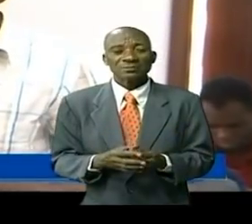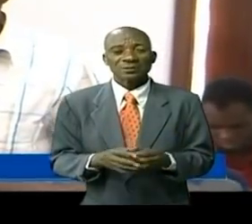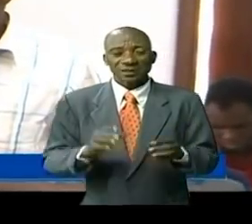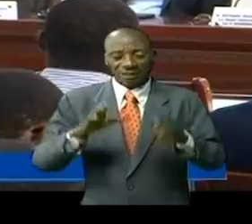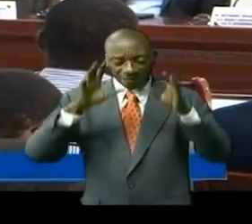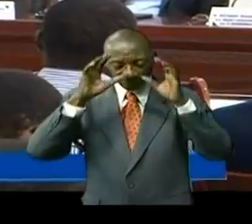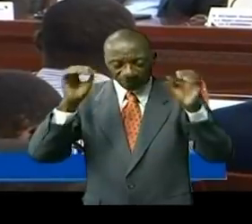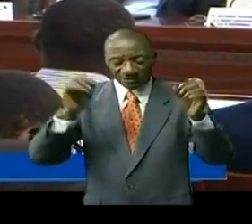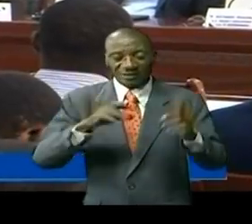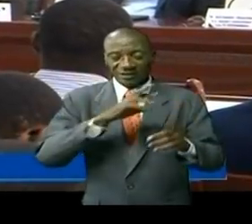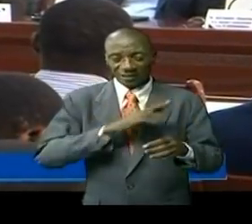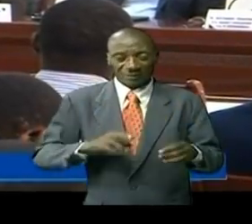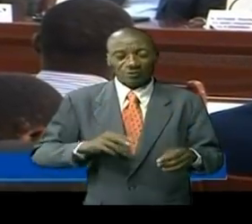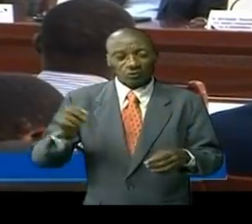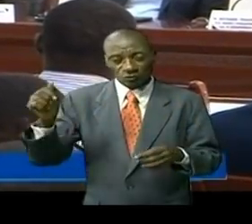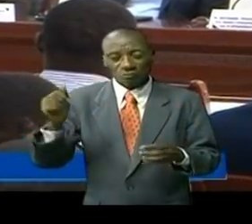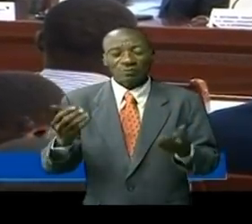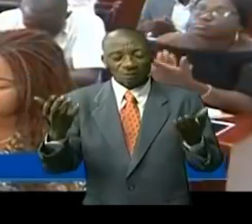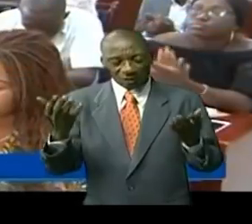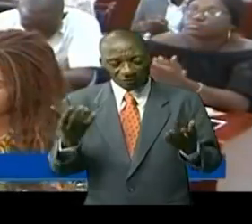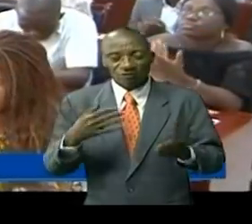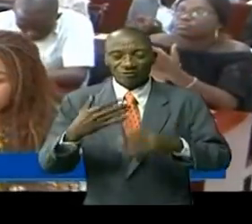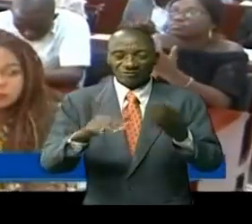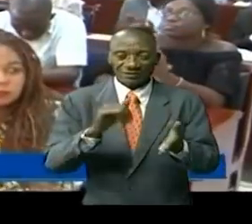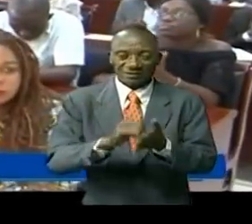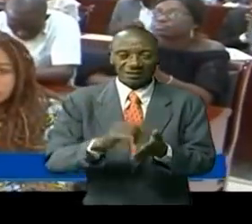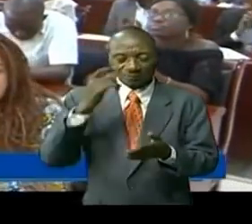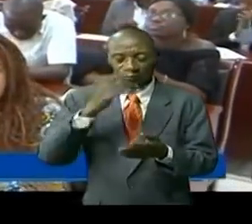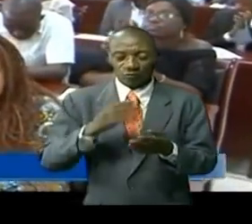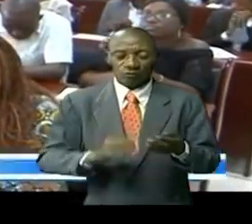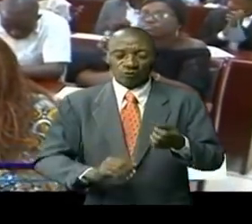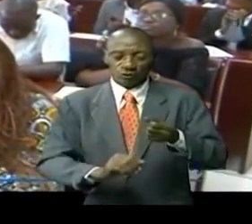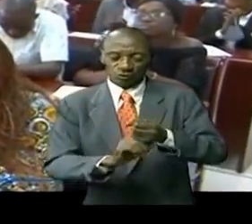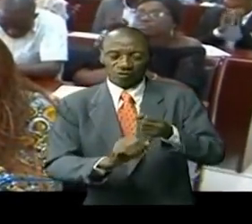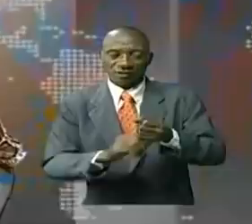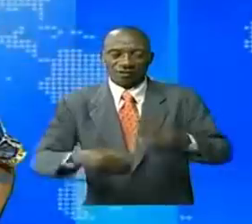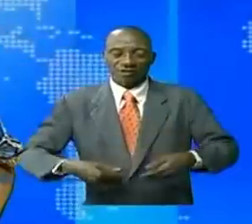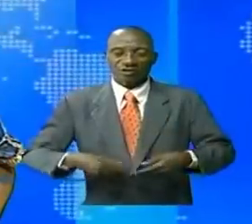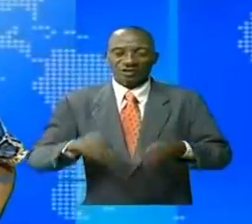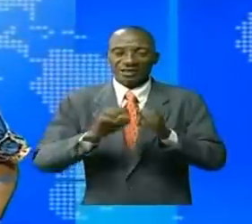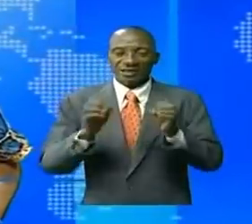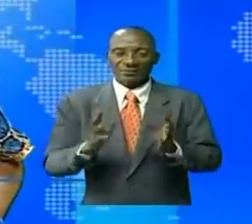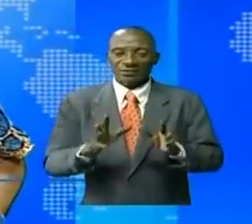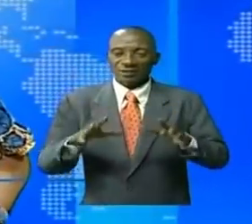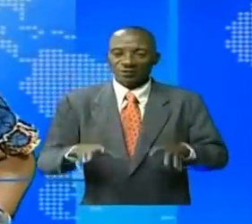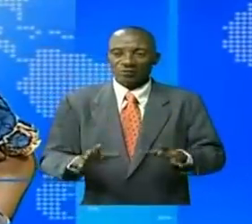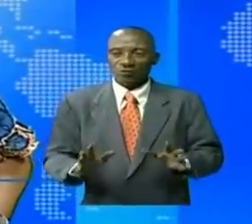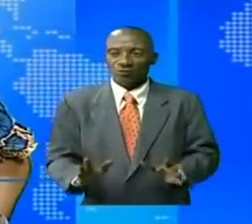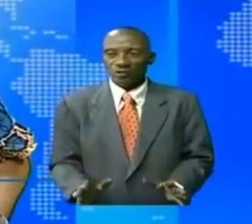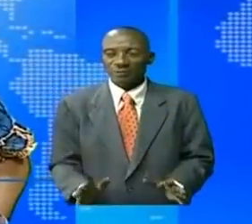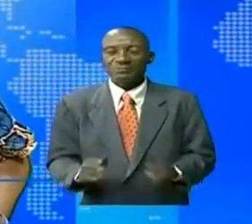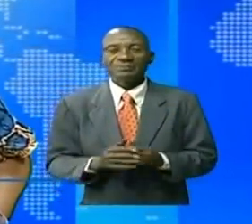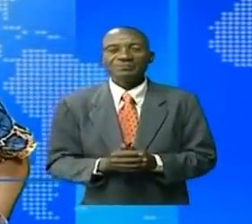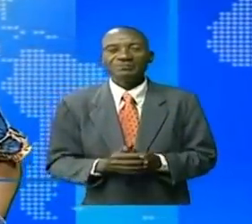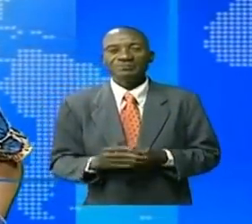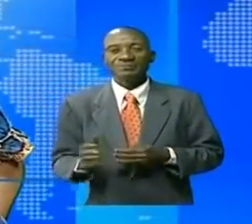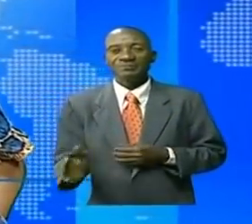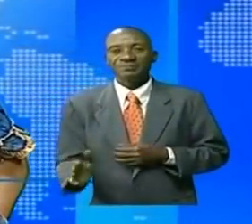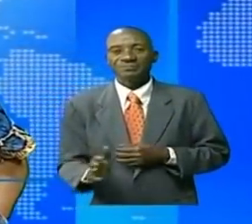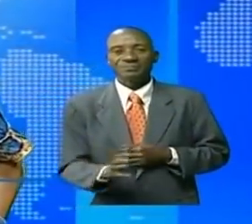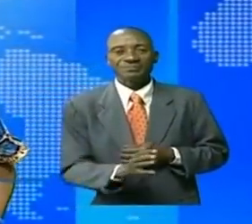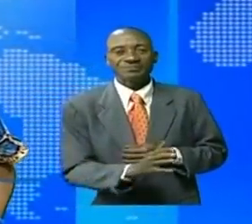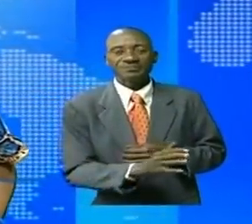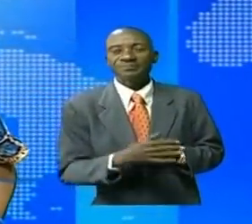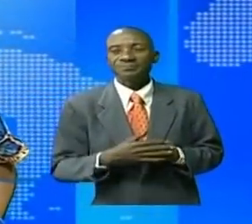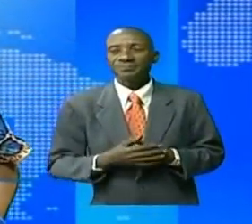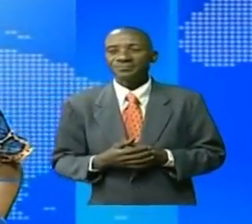pour répondre aux problèmes que rencontrent les jeunes entrepreneurs congolais. Et quelques jeunes Africains ont été outillés